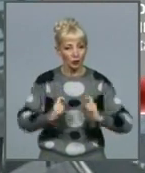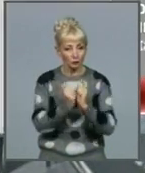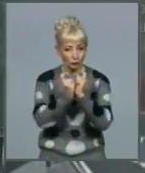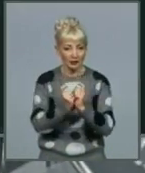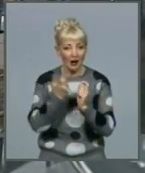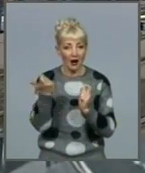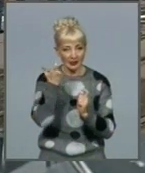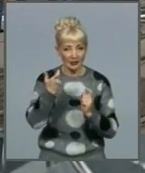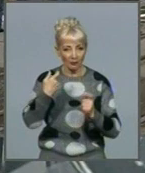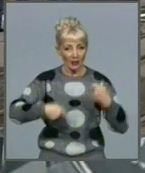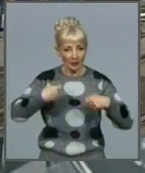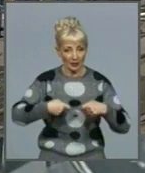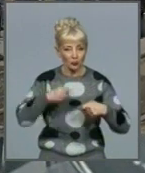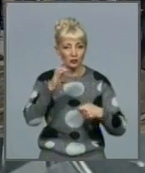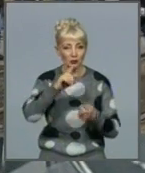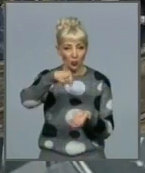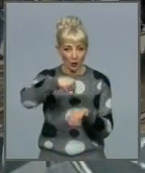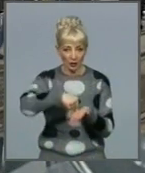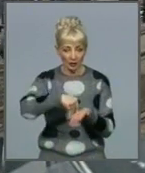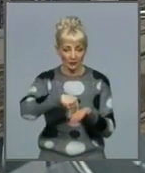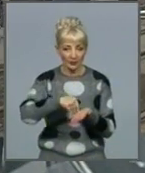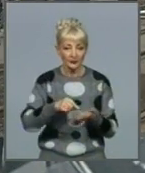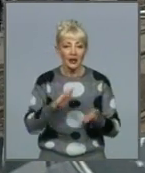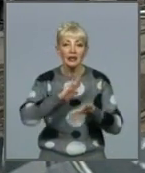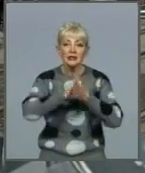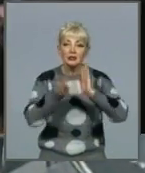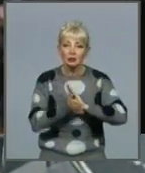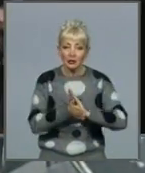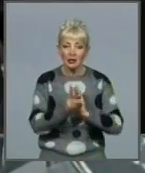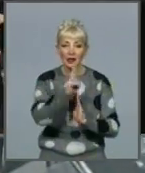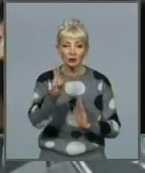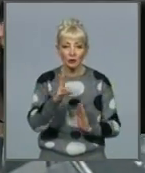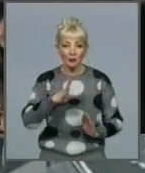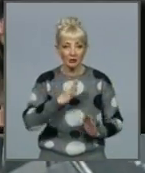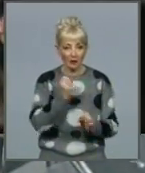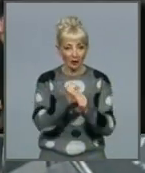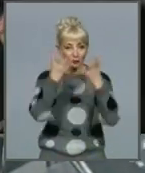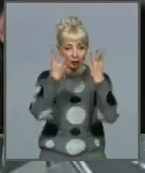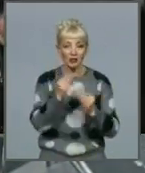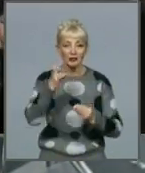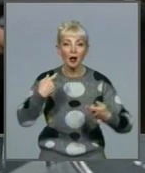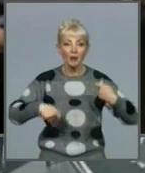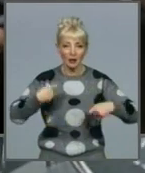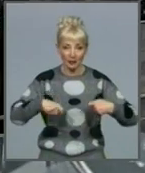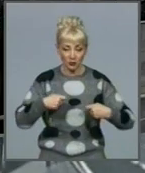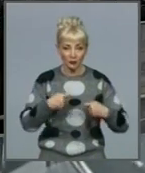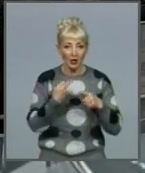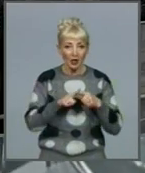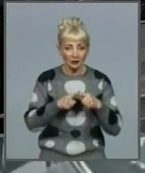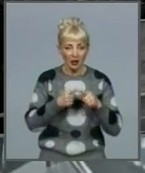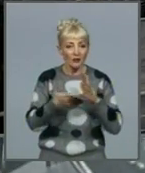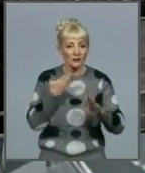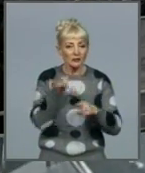заложниками. Взагалі ситуація, що відбувалася в робочий день на ринку Барабашово, викликала неабиякий резонанс